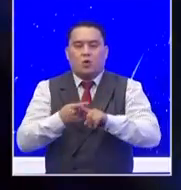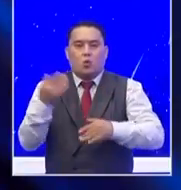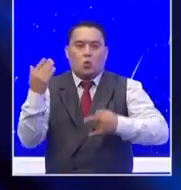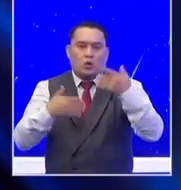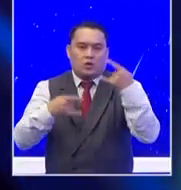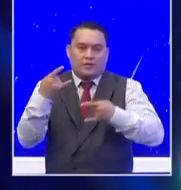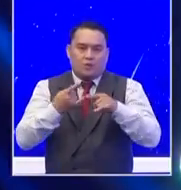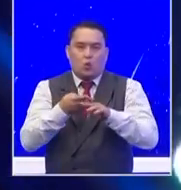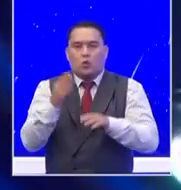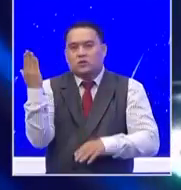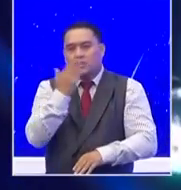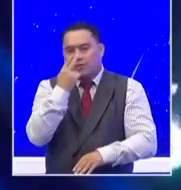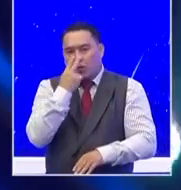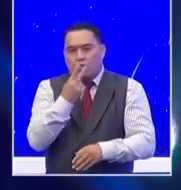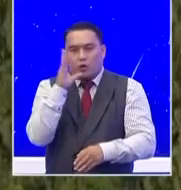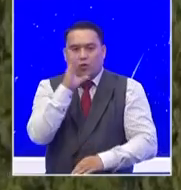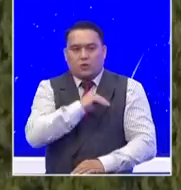көлік ішінде тамашалауға болады.